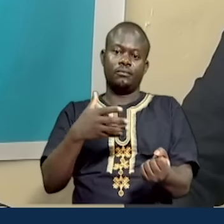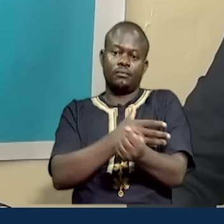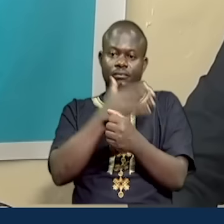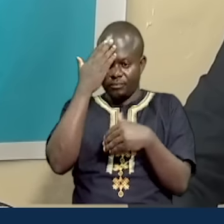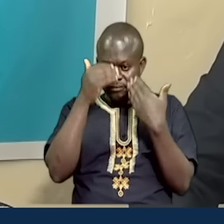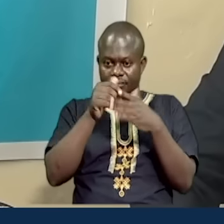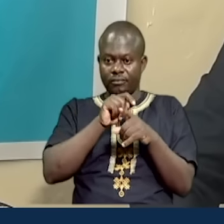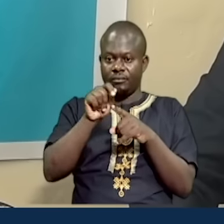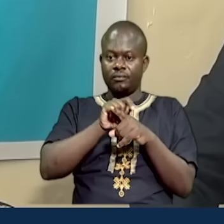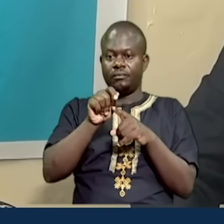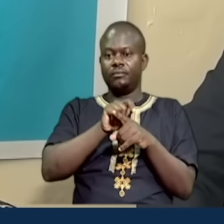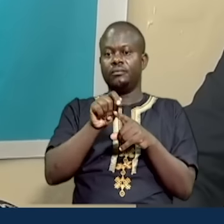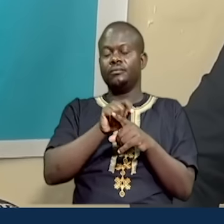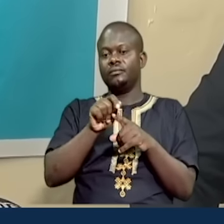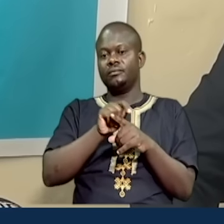ngo batraininge